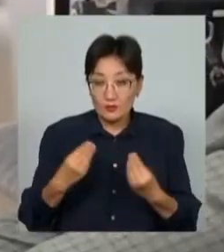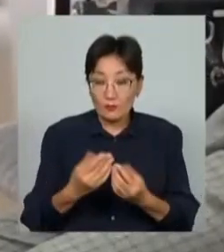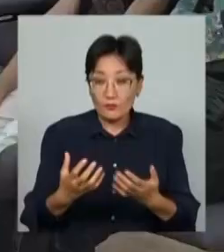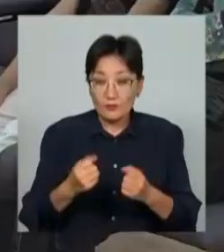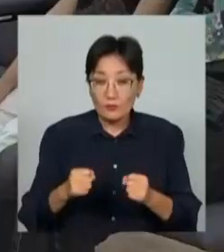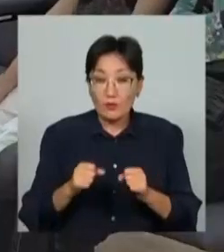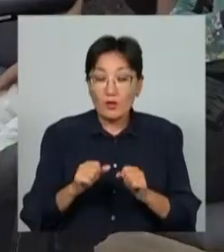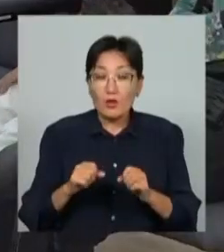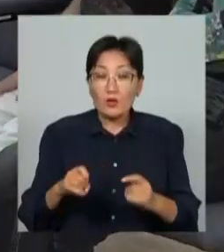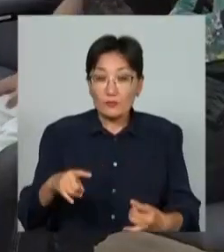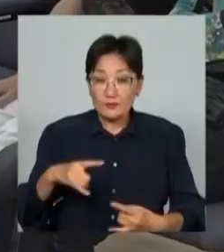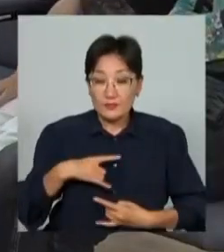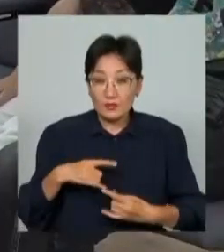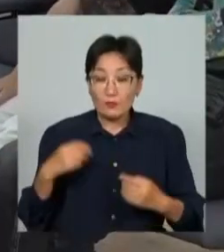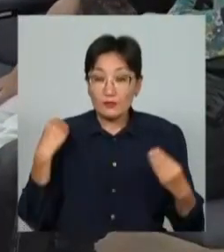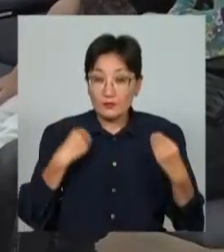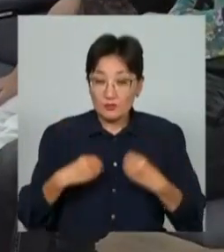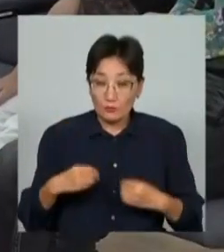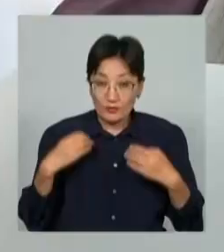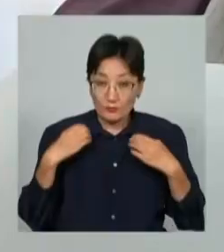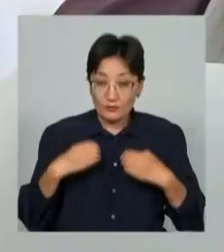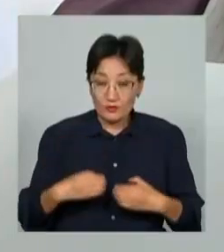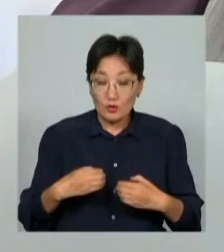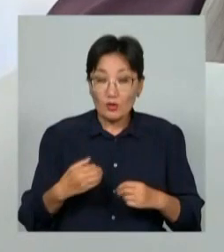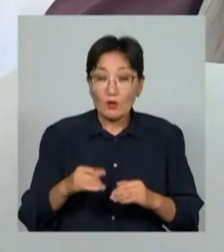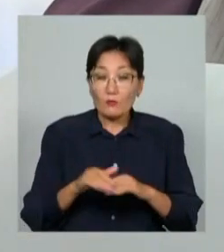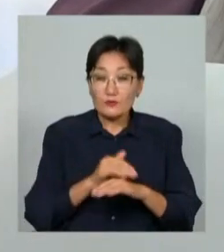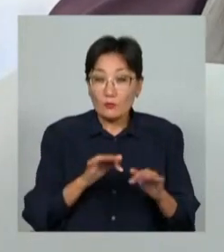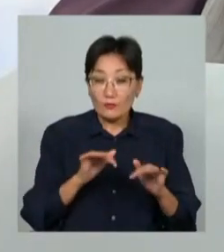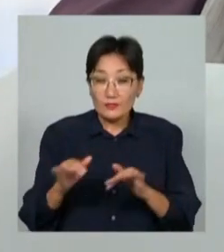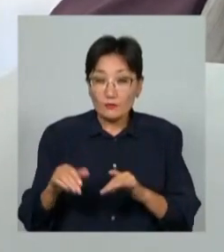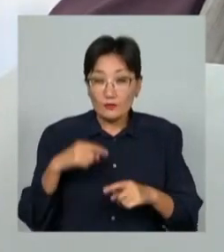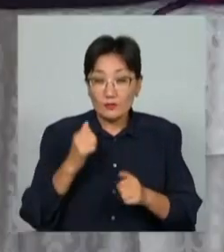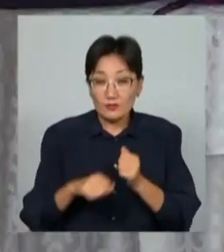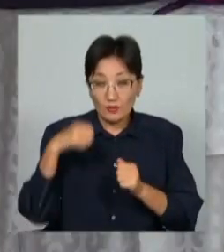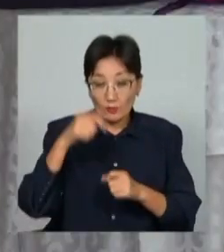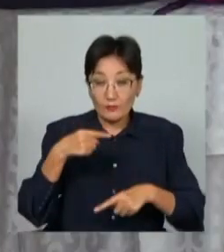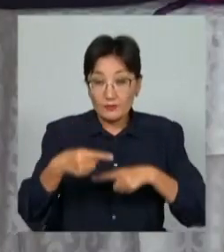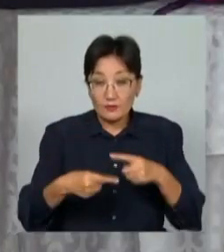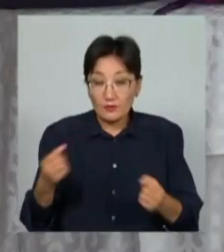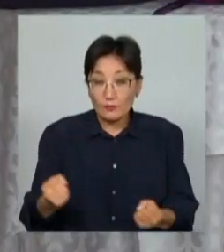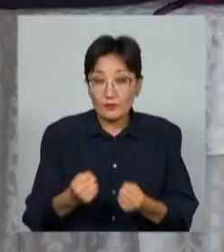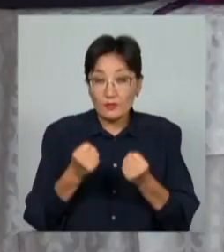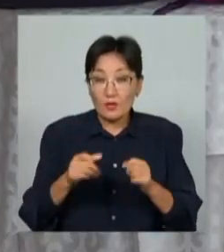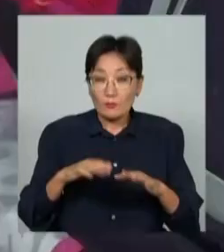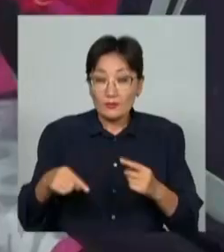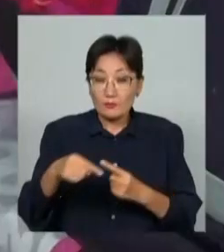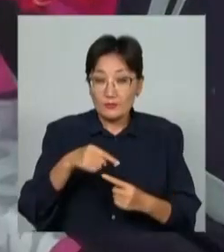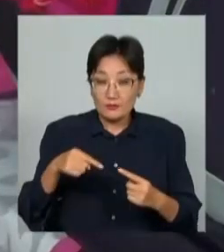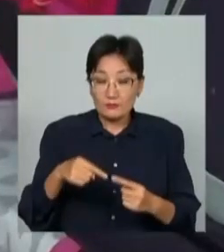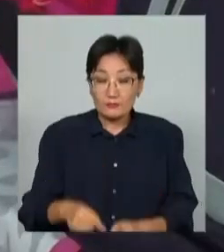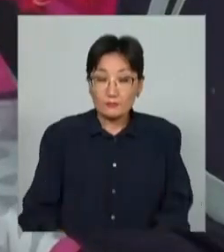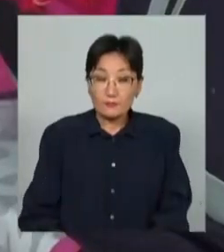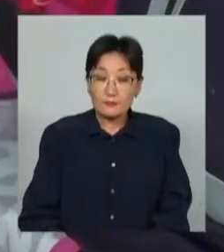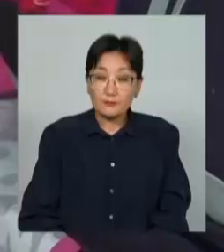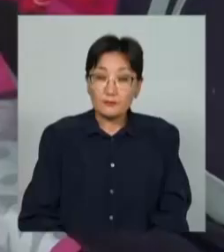получили школьную форму и рюкзаки с учебными принадлежностями. Благотворительную акцию из года в год традиционно поддерживают местные предприниматели.